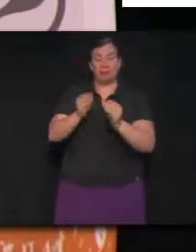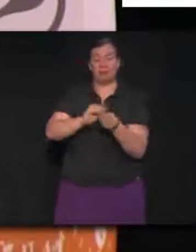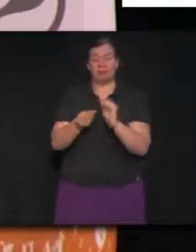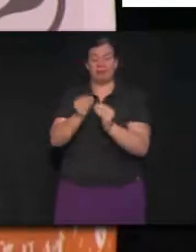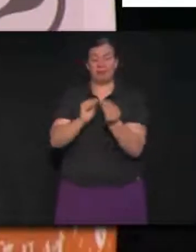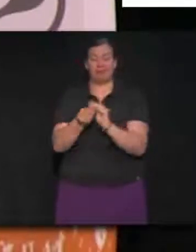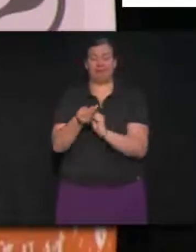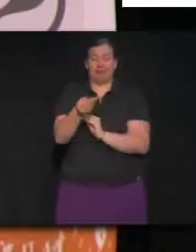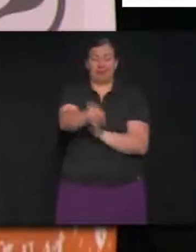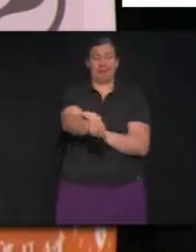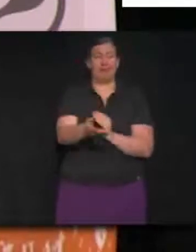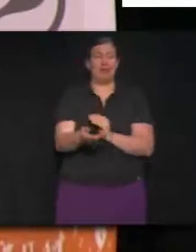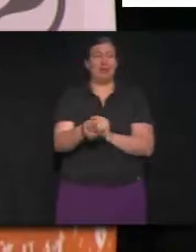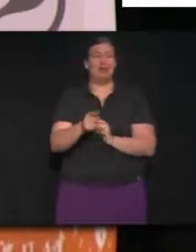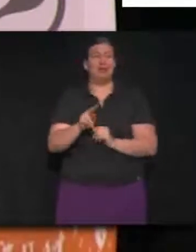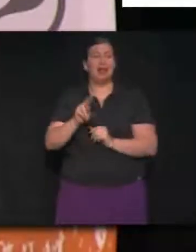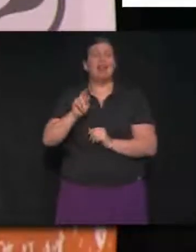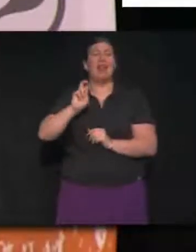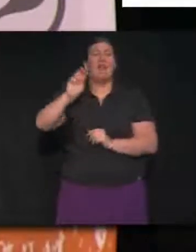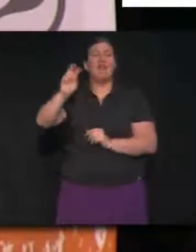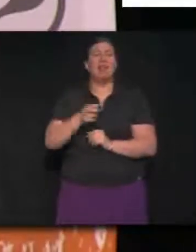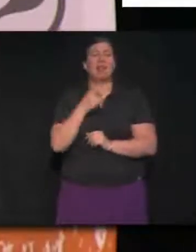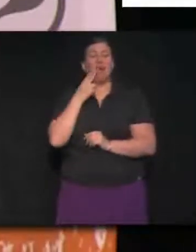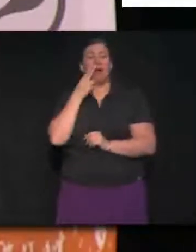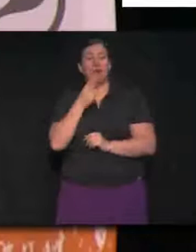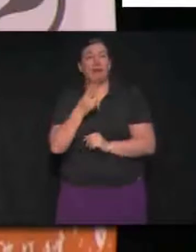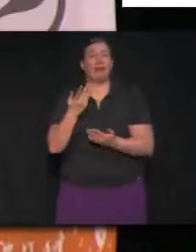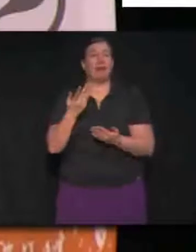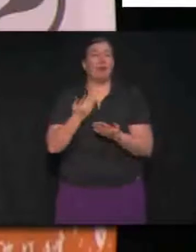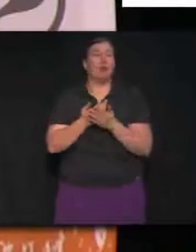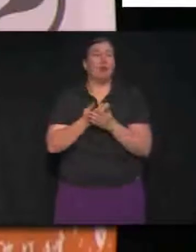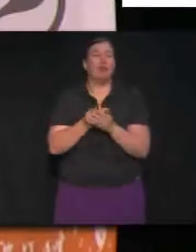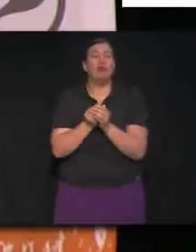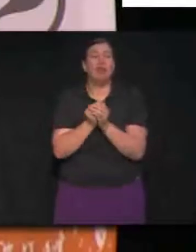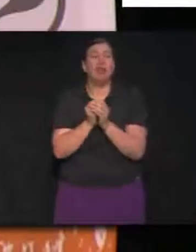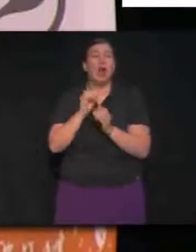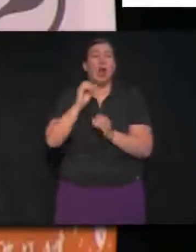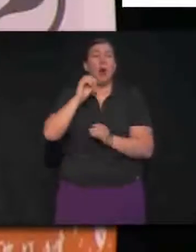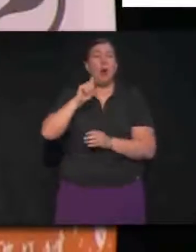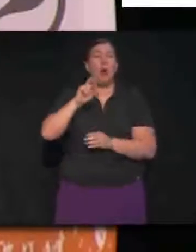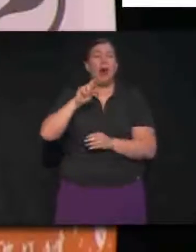und wir haben hier gestern tatsächlich irgendwie Origami aus einer wahlordnete